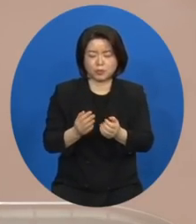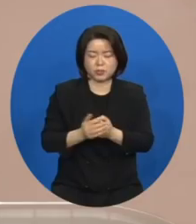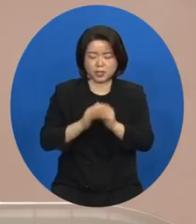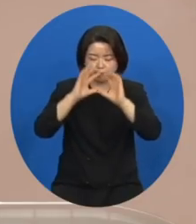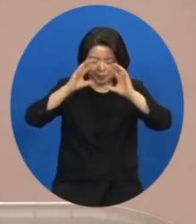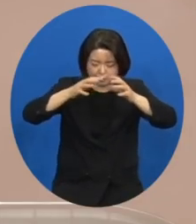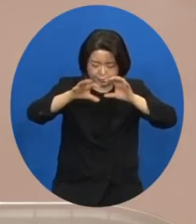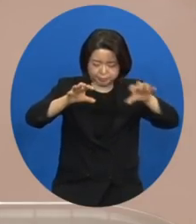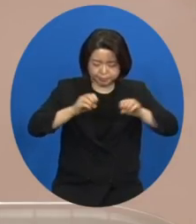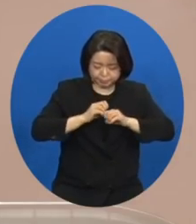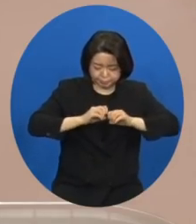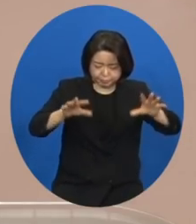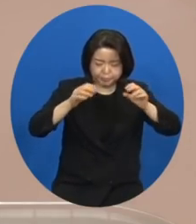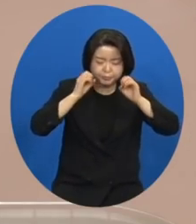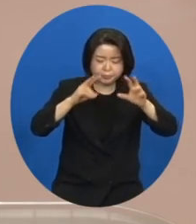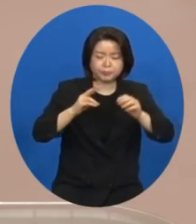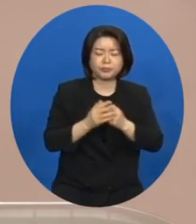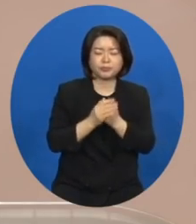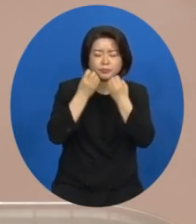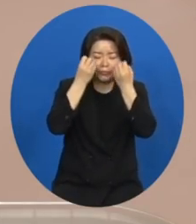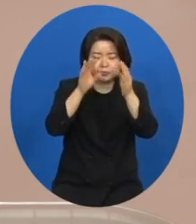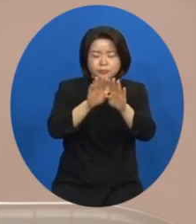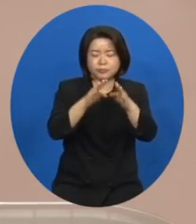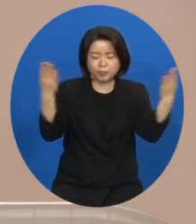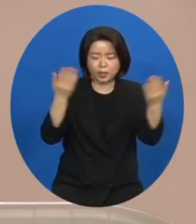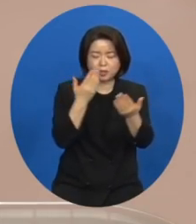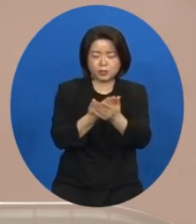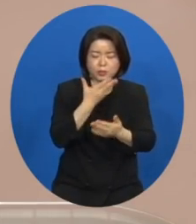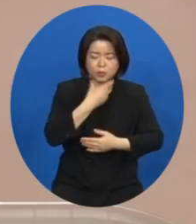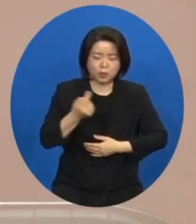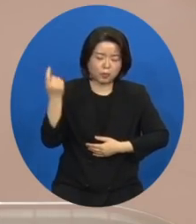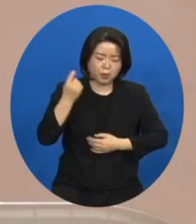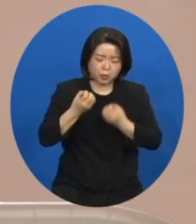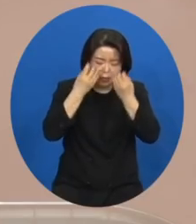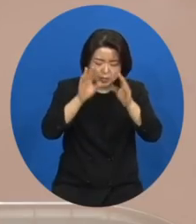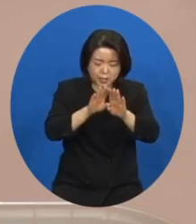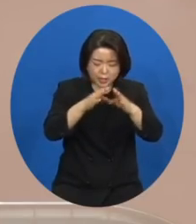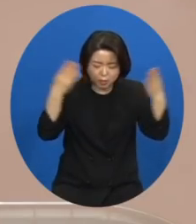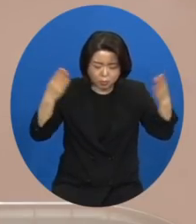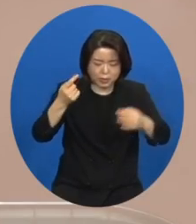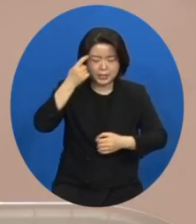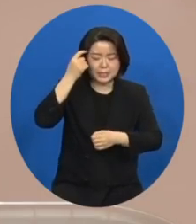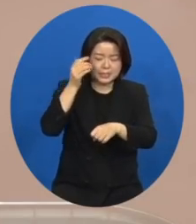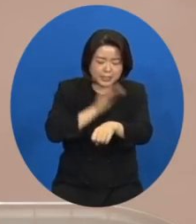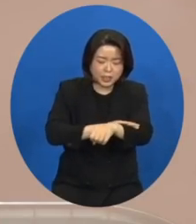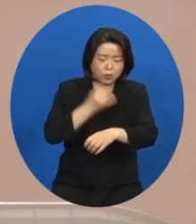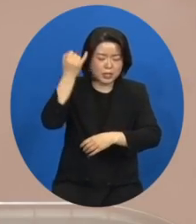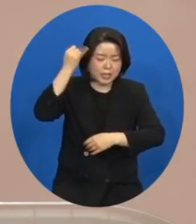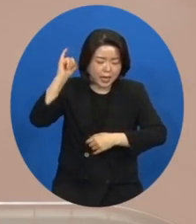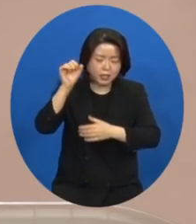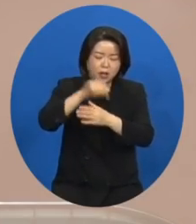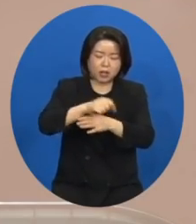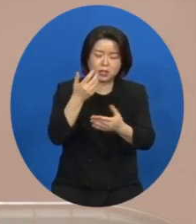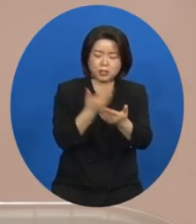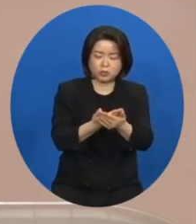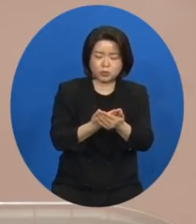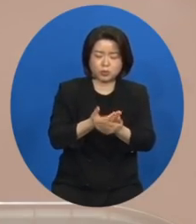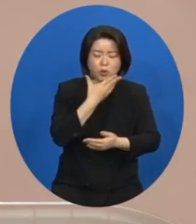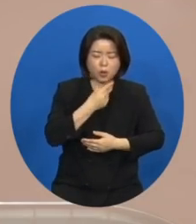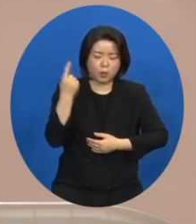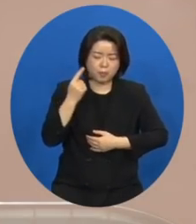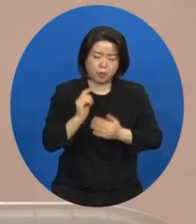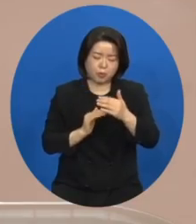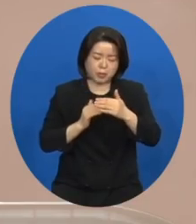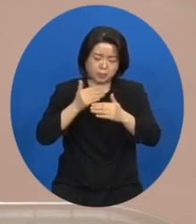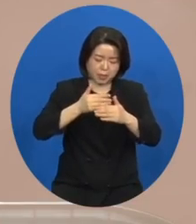전세계 터전 요리 선교 사람들에게 새로운 길을 열어주시고 보기 메세 문을 열 수 있는 새로운 치의 와 아이들 허락하여 주시고 복음의 장비를 뛰어남